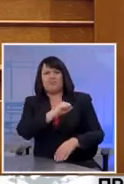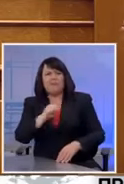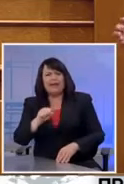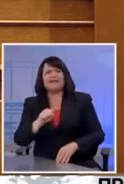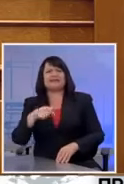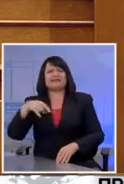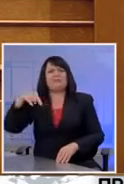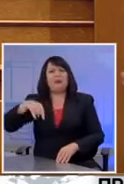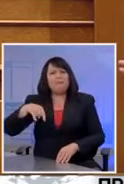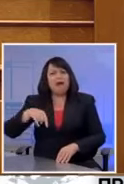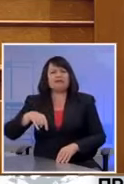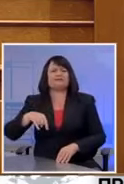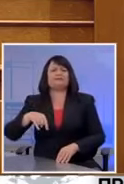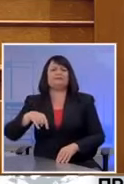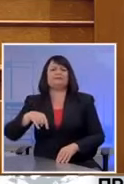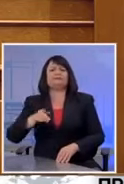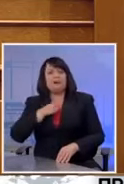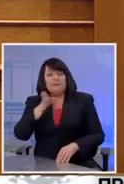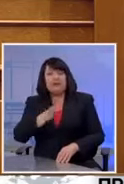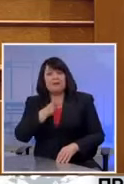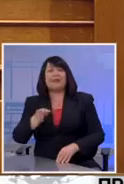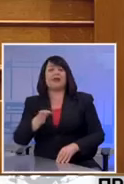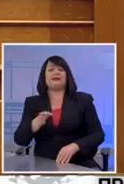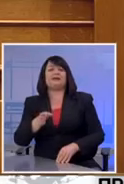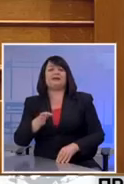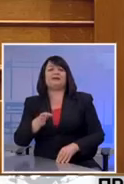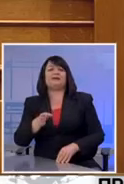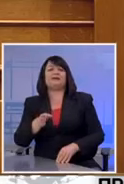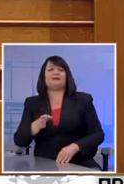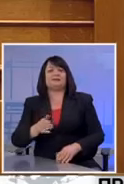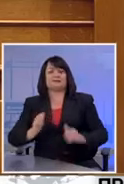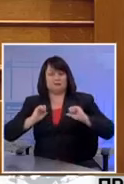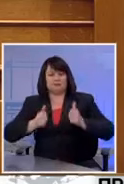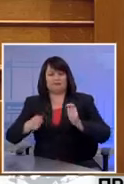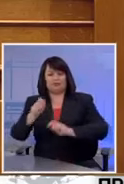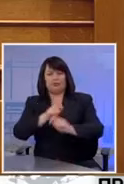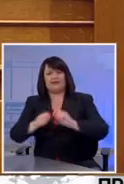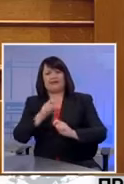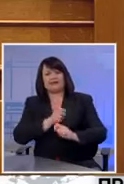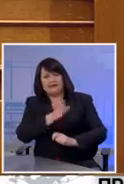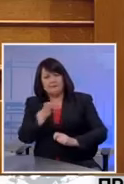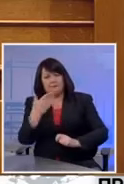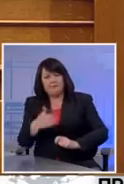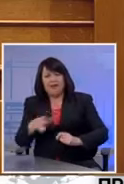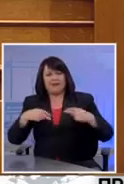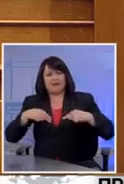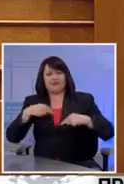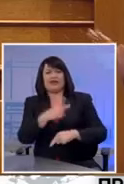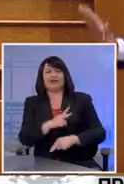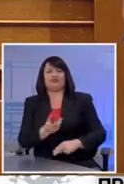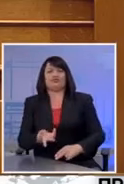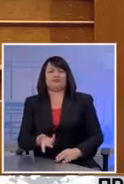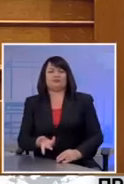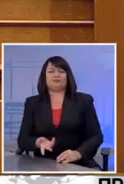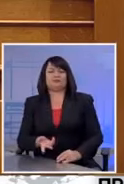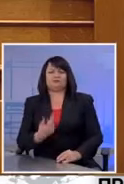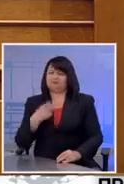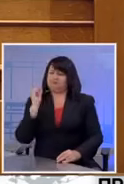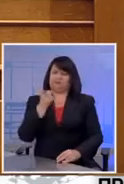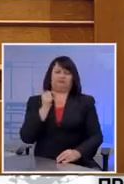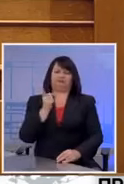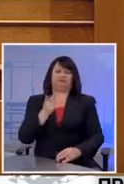κύριος Παπάς, ήταν στην παρουσίαση της πρωτοβουλίας του. Αλλά αυτό το οποίο βρίσκω ενδιαφέρον, εγώ δεν θα κατακρίνω